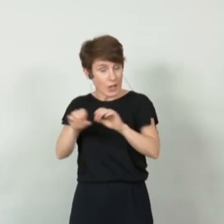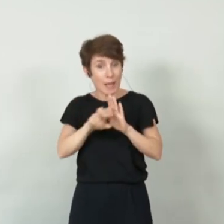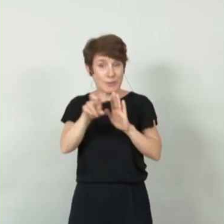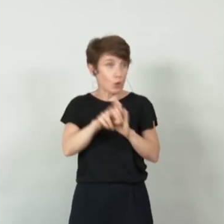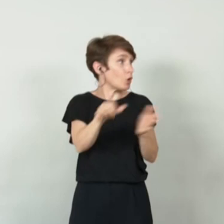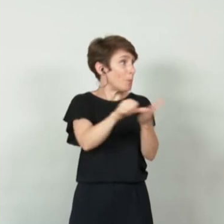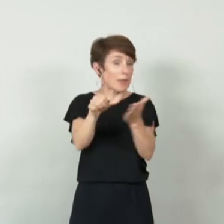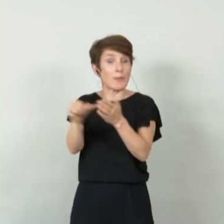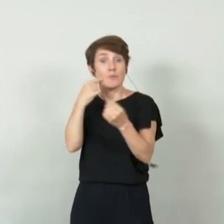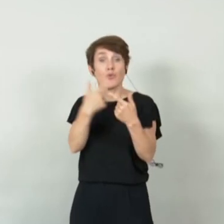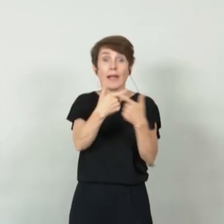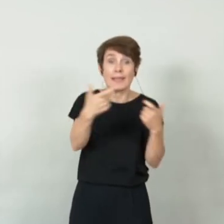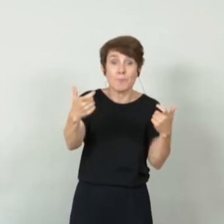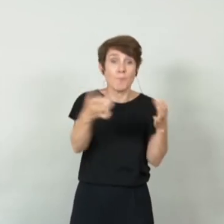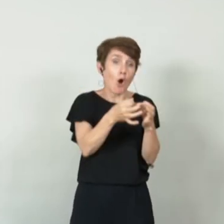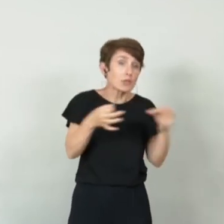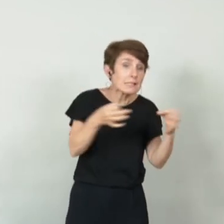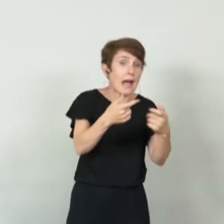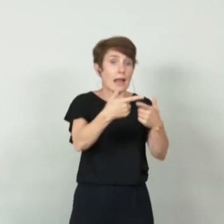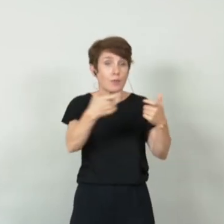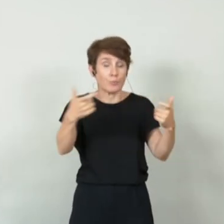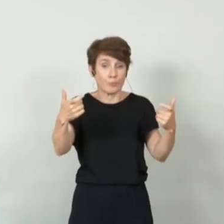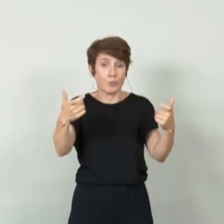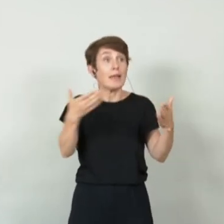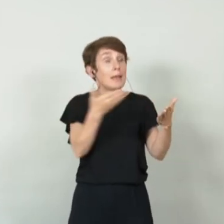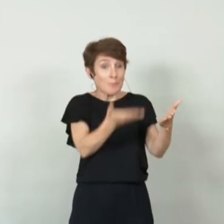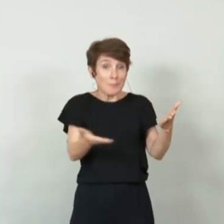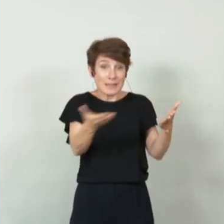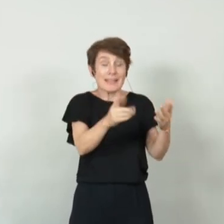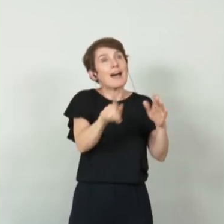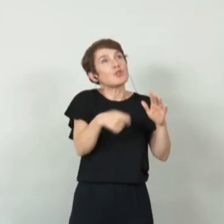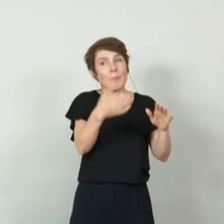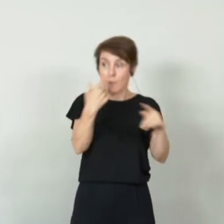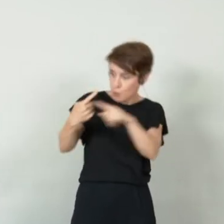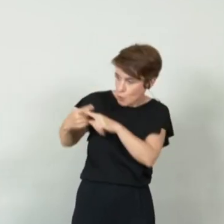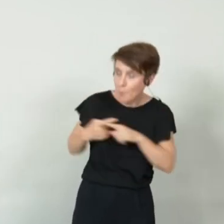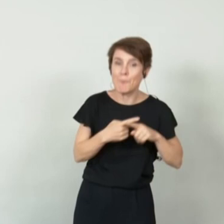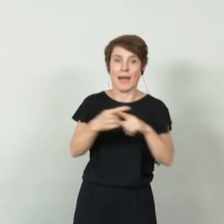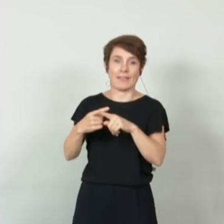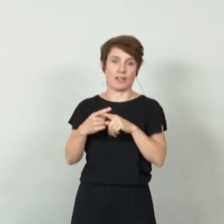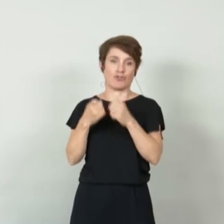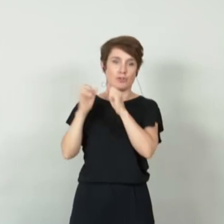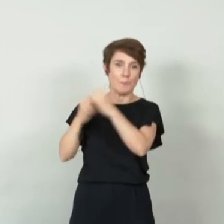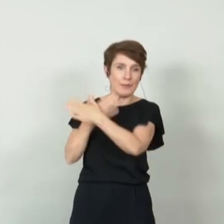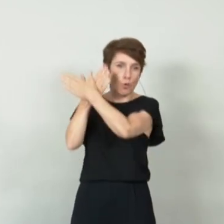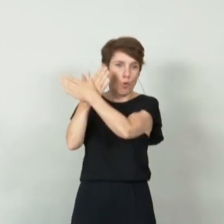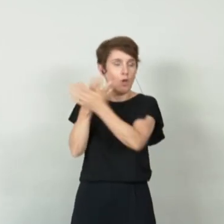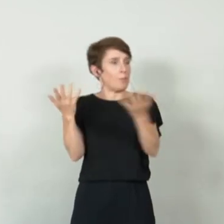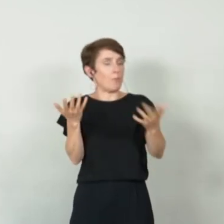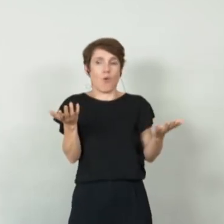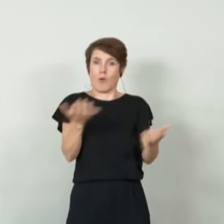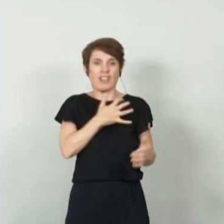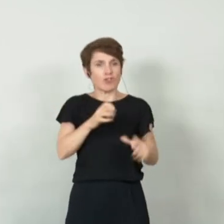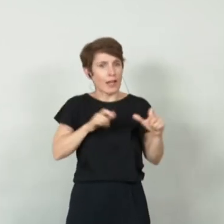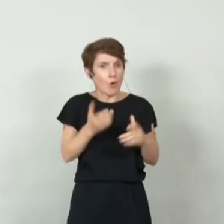que il de la la le poids financier de ces équipements devait être mieux partagés au niveau de la métropole mais enfin mes chers collègues pour qu'ils soient mieux